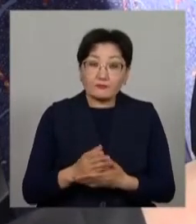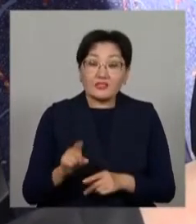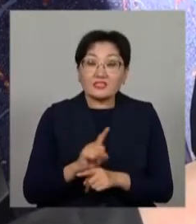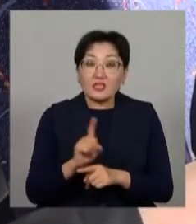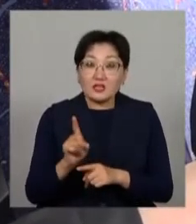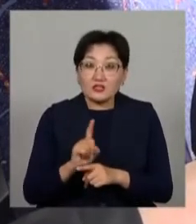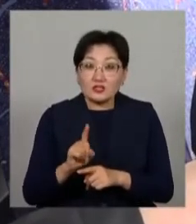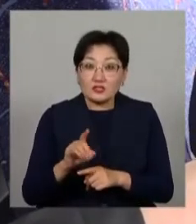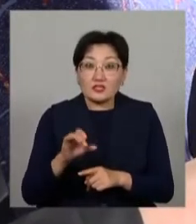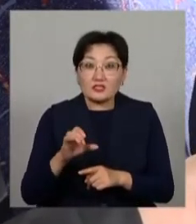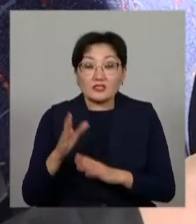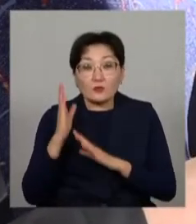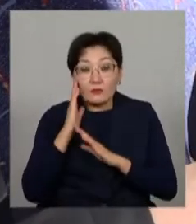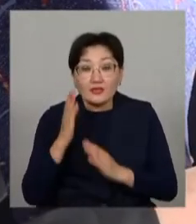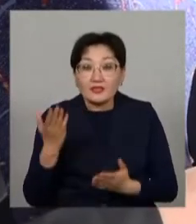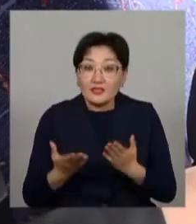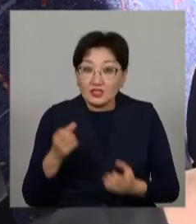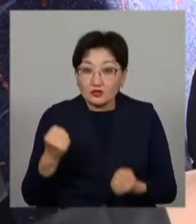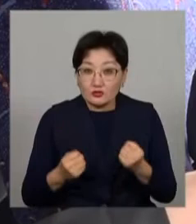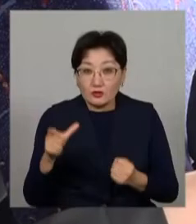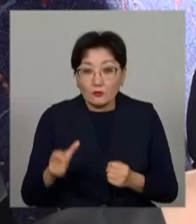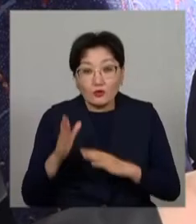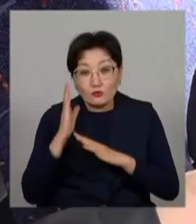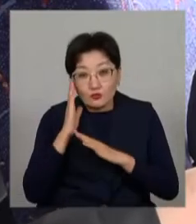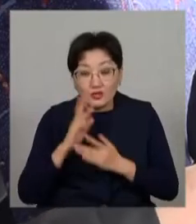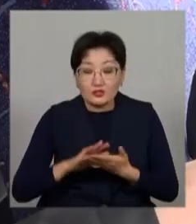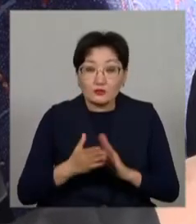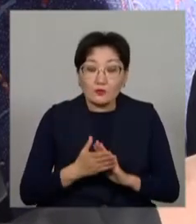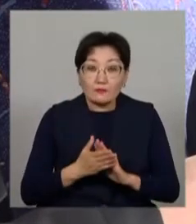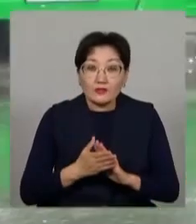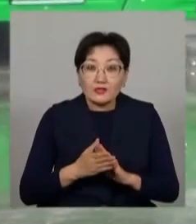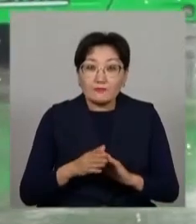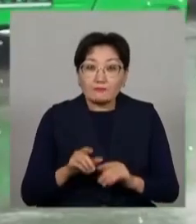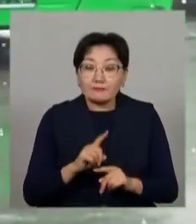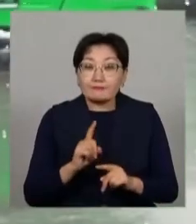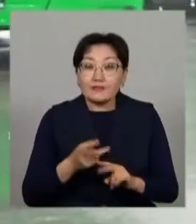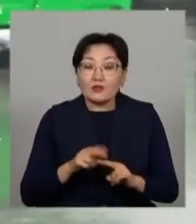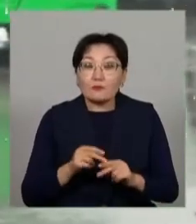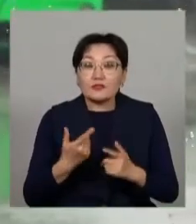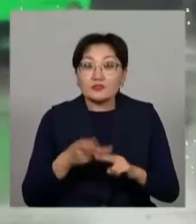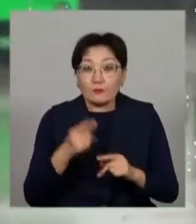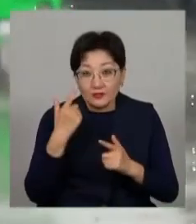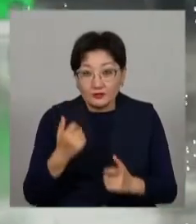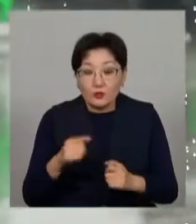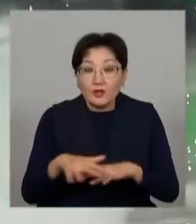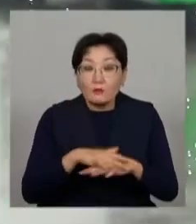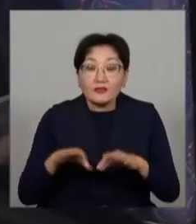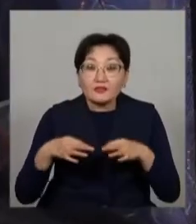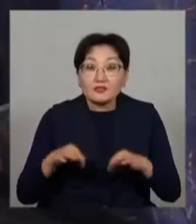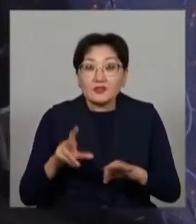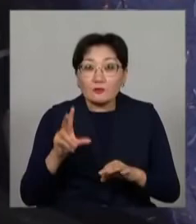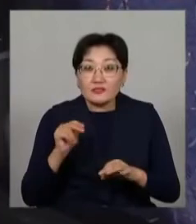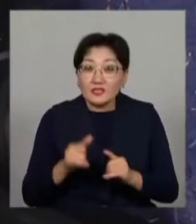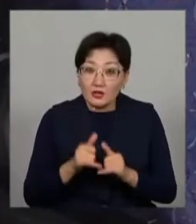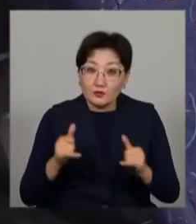Датчик сынады, жүргізуші келіп ұйықтап кеткенде белгі беріп тұрады. Айта кету керек, Алматыда қоғамдық көліктердің саны